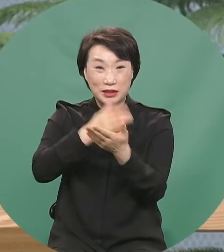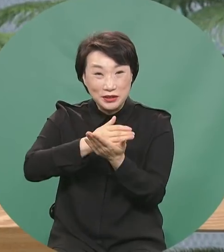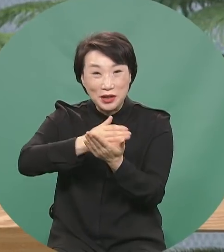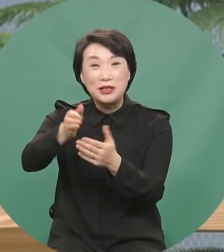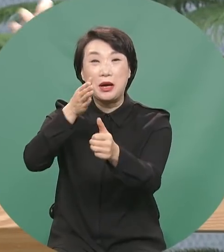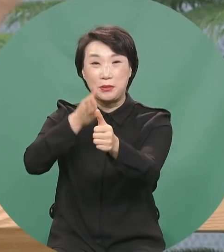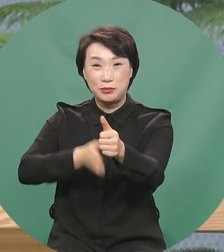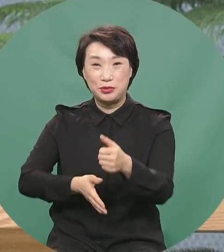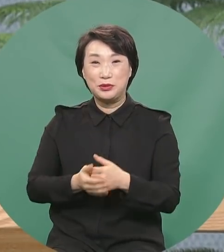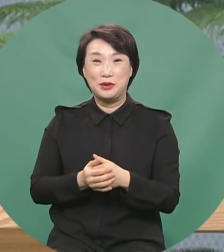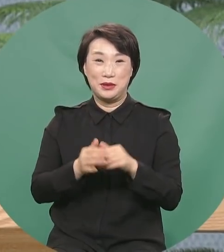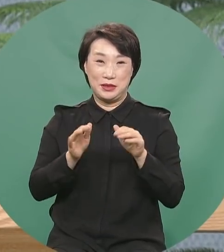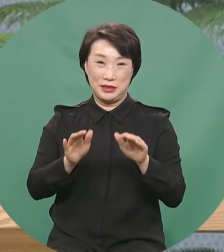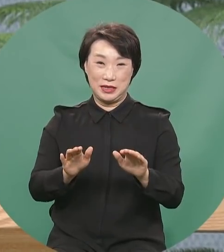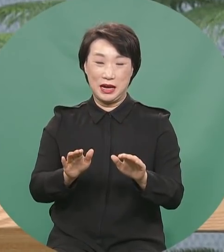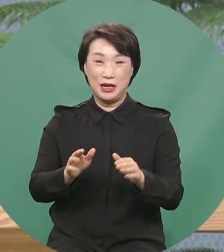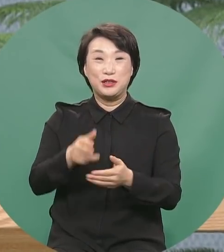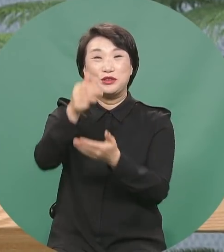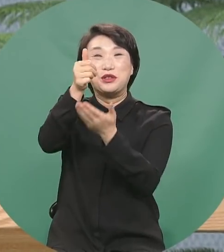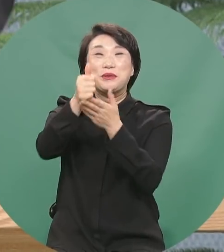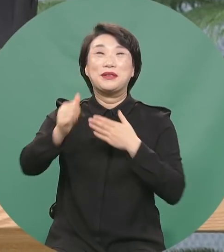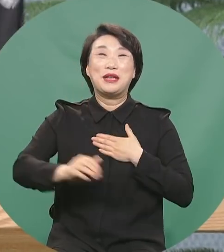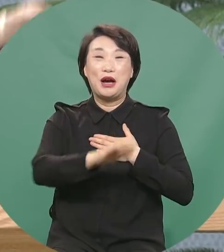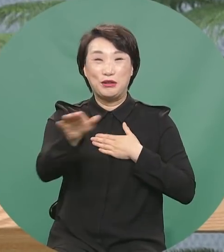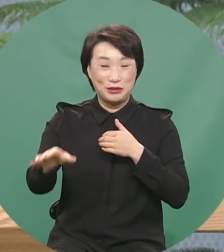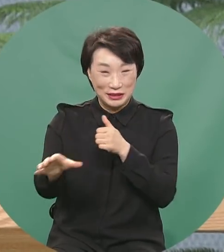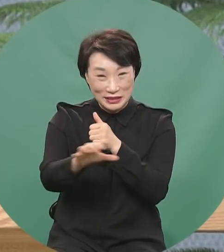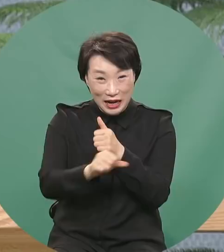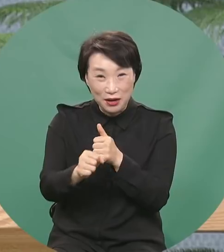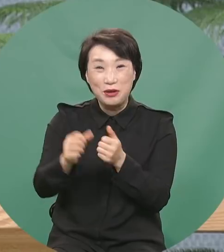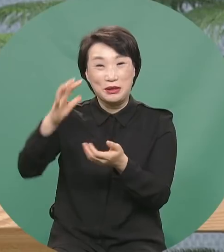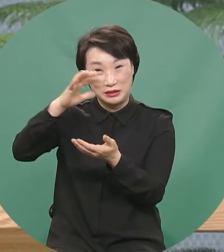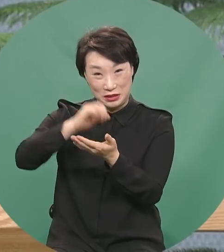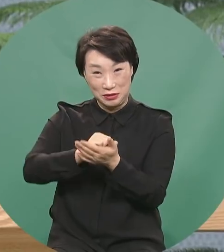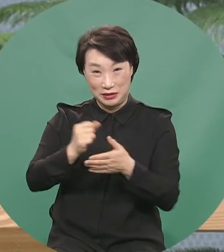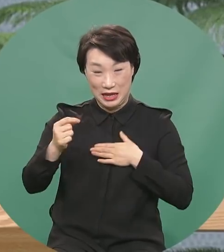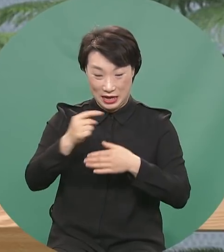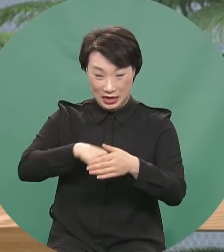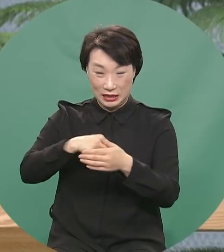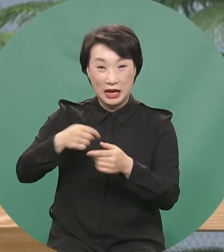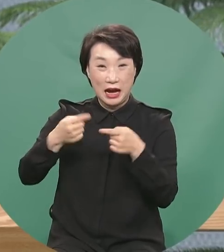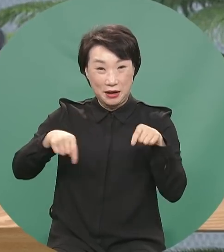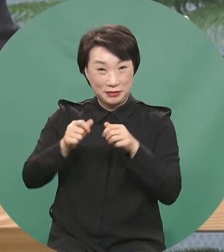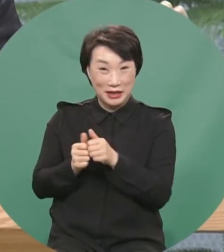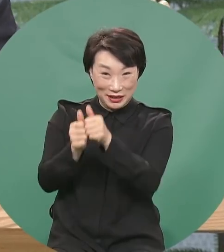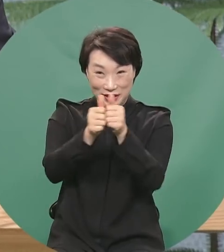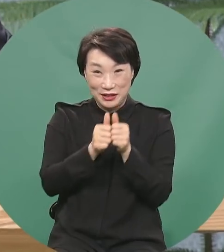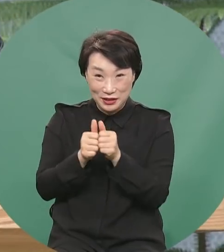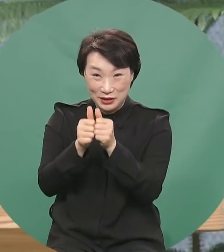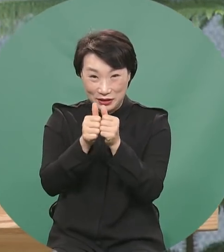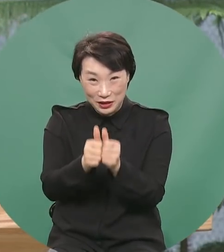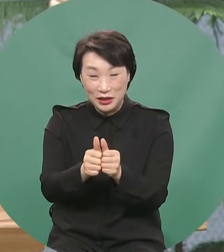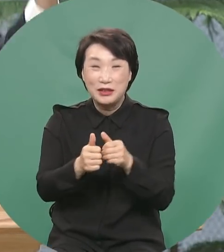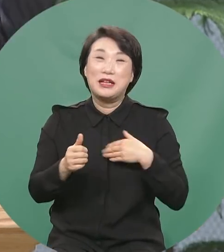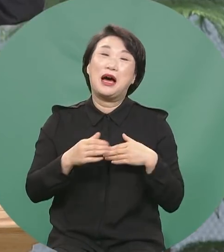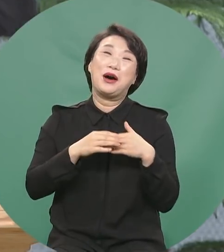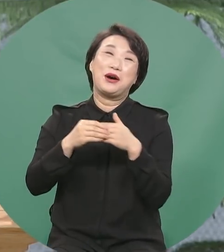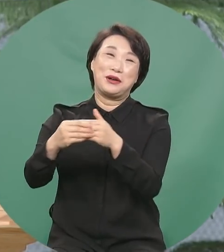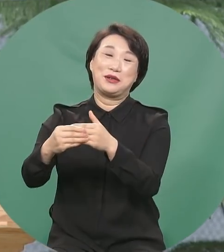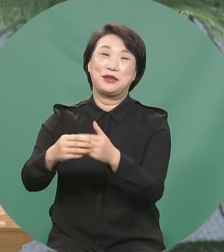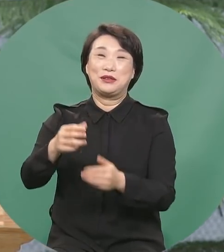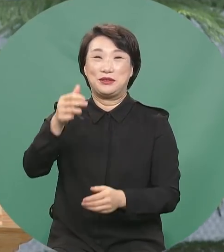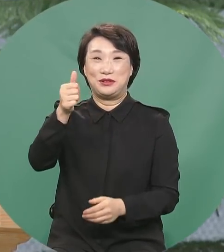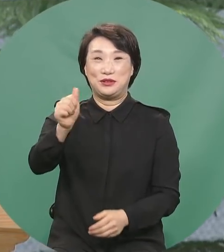떠나가며 주가 자각하고 충복하고 내 안에 계셔서 나의 운영자가 되시기를 주님의